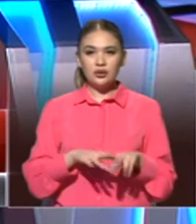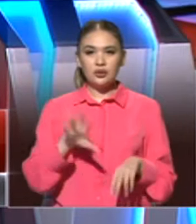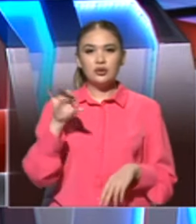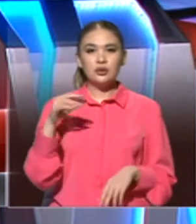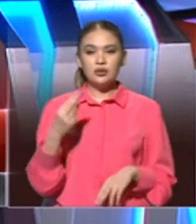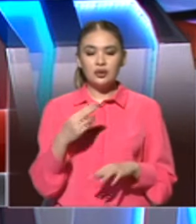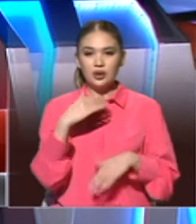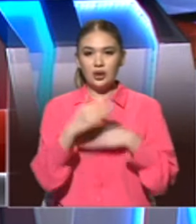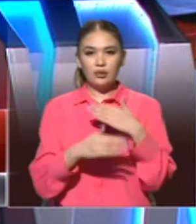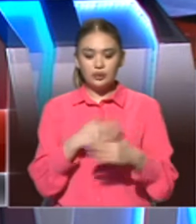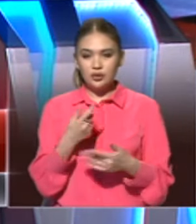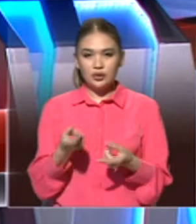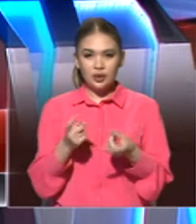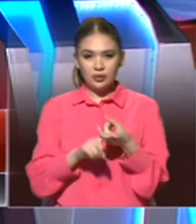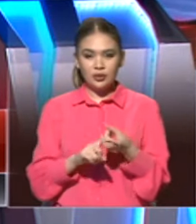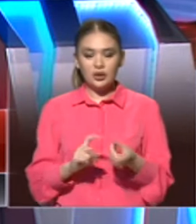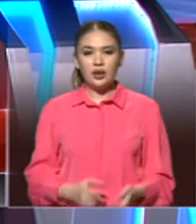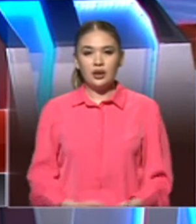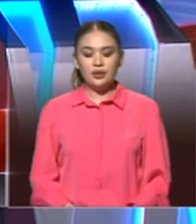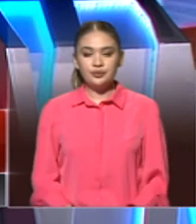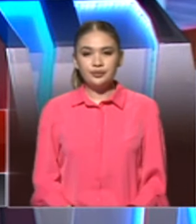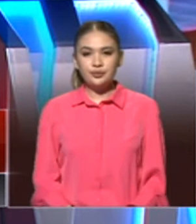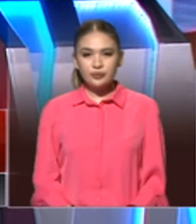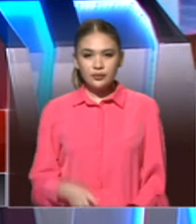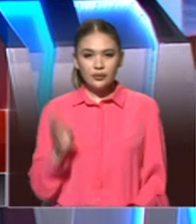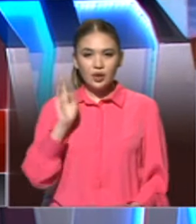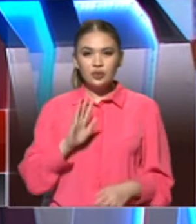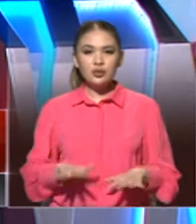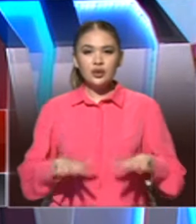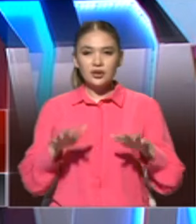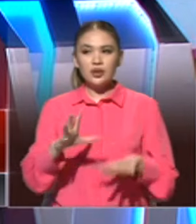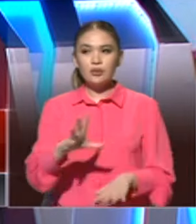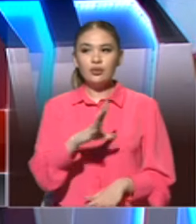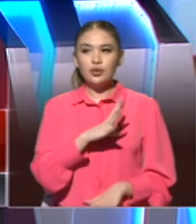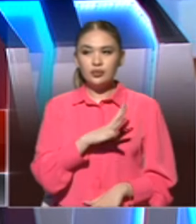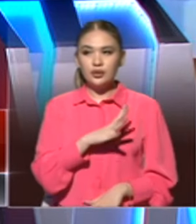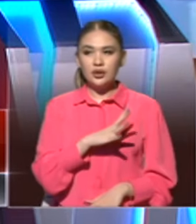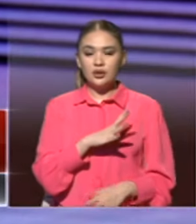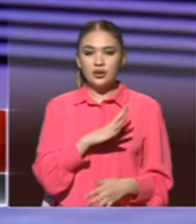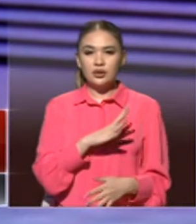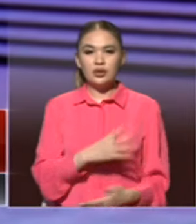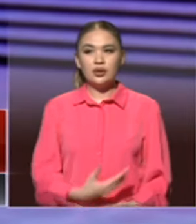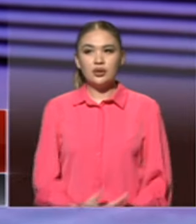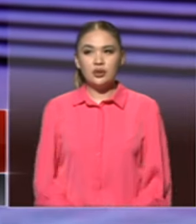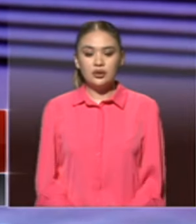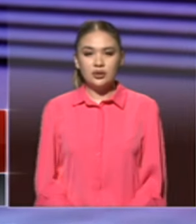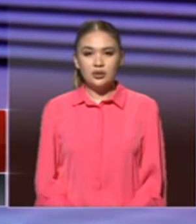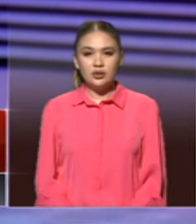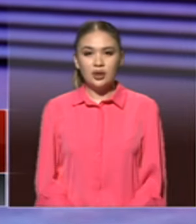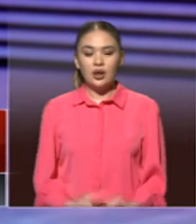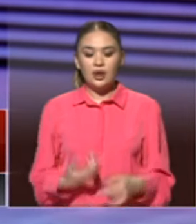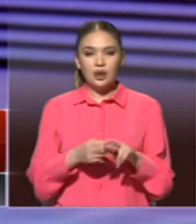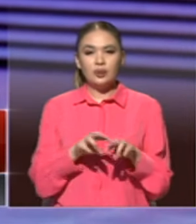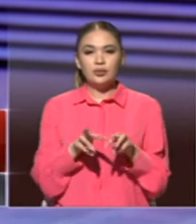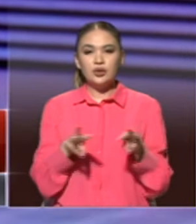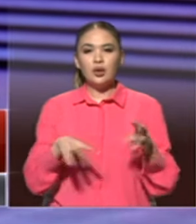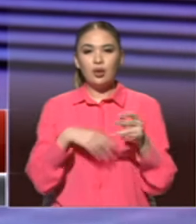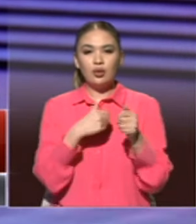комитетінде әдегенде су тасқыны болып жатыр. Бізді министрдің